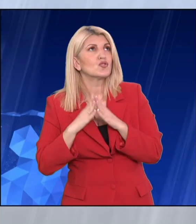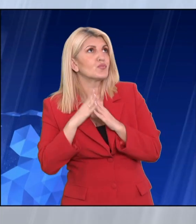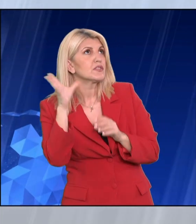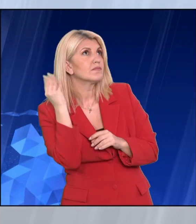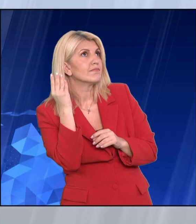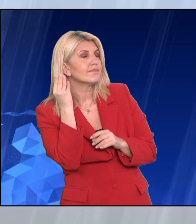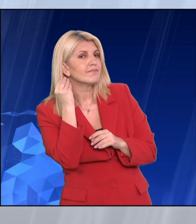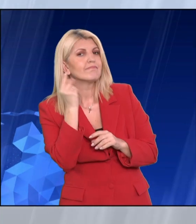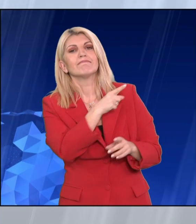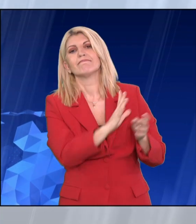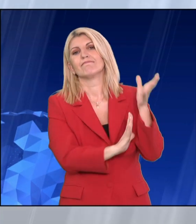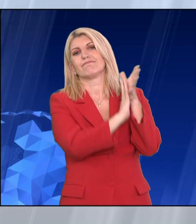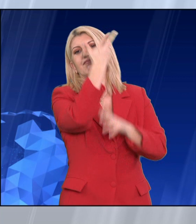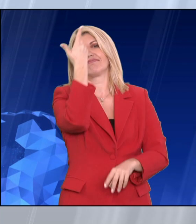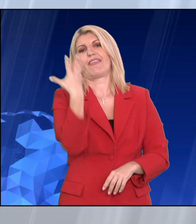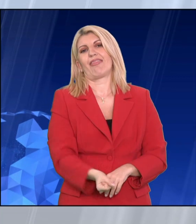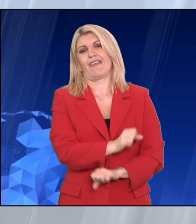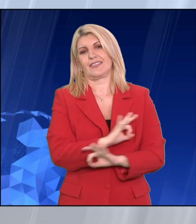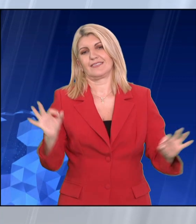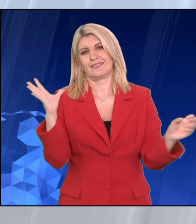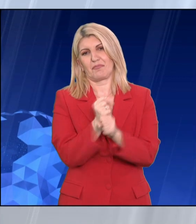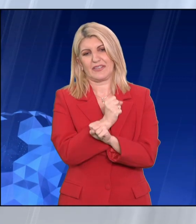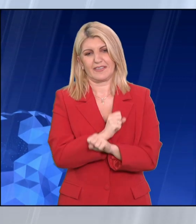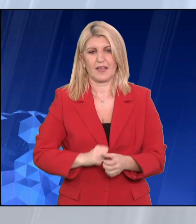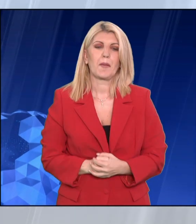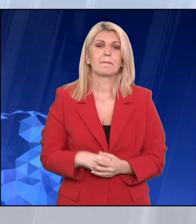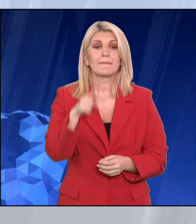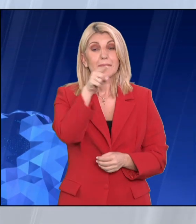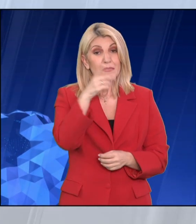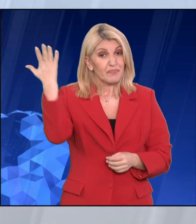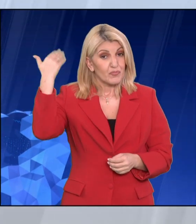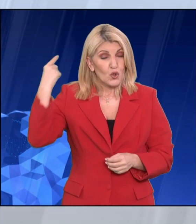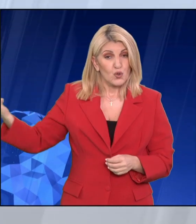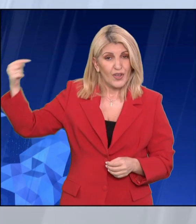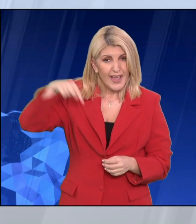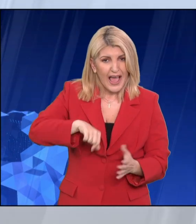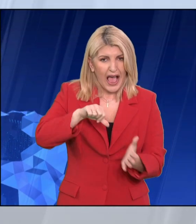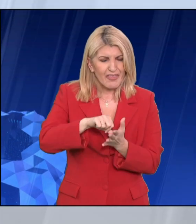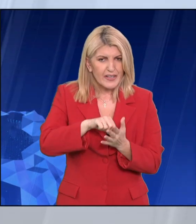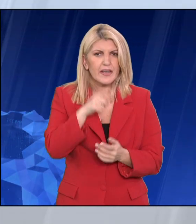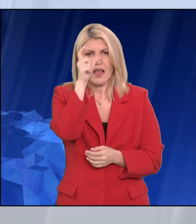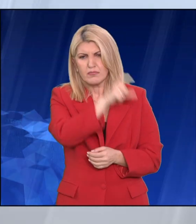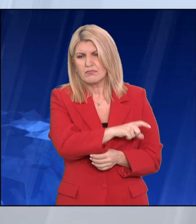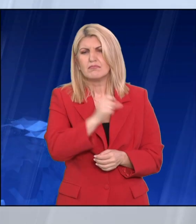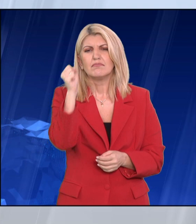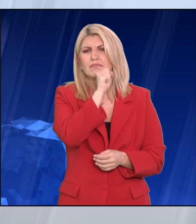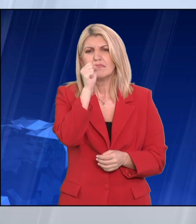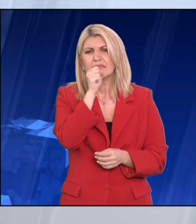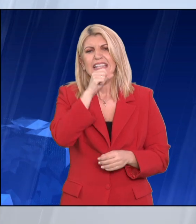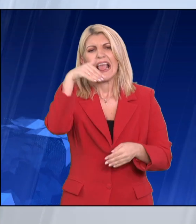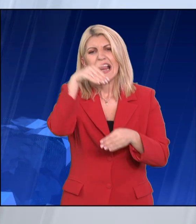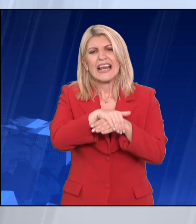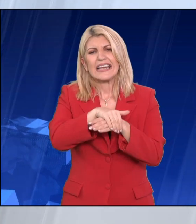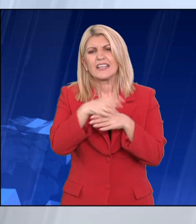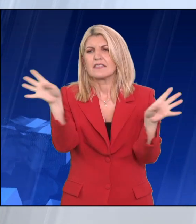Όταν κατέβηκε στην Αθήνα, παρά το πατατράκ που είχε κάνει με το νύχτα ξελογιάστρα, δεν τον πολυπίστευαν οι εταιρείες. Λέγε ό,τι